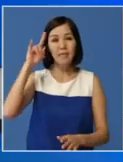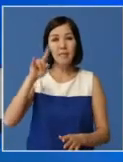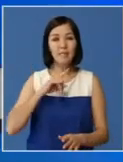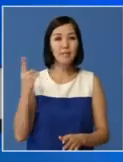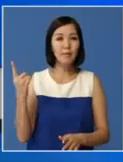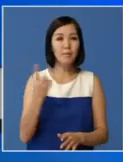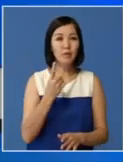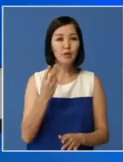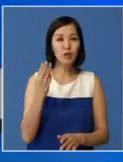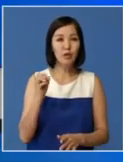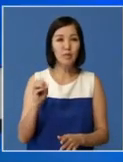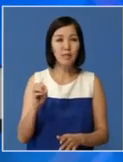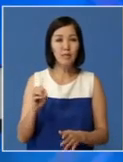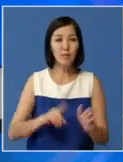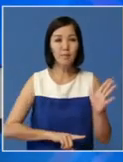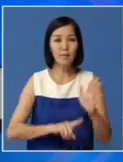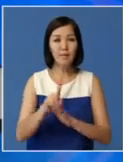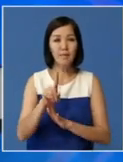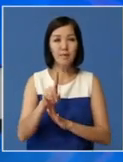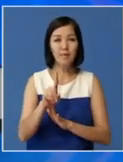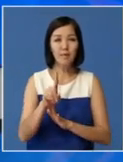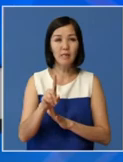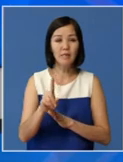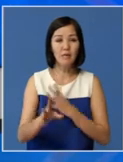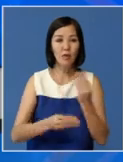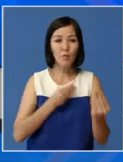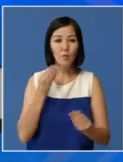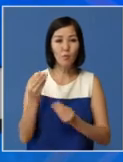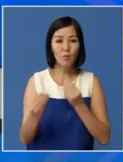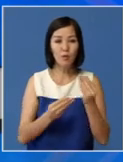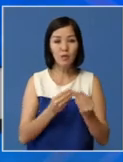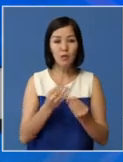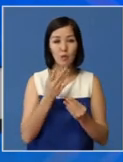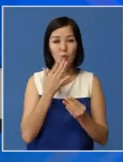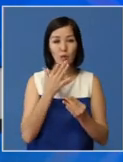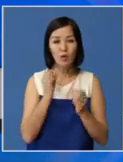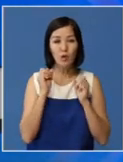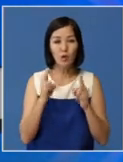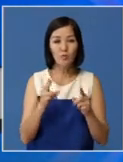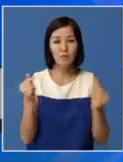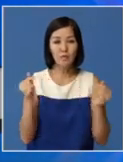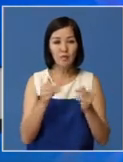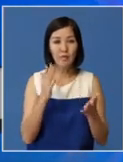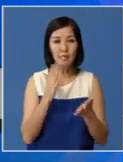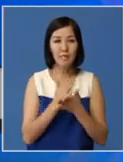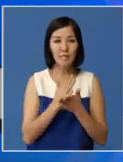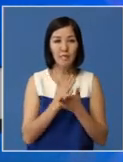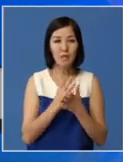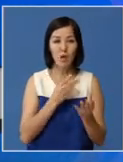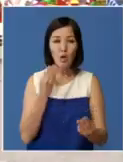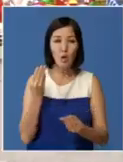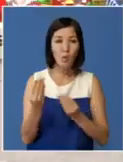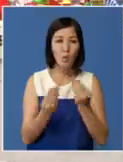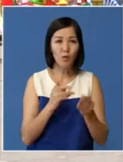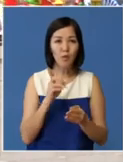Елімізде бірінші шілдеден бастап аттракциондар ұлттық қауіпсіздік стандартына сәйкестендіріледі. Ойын алаңдары саябақтардағы батуттардың орналасуы